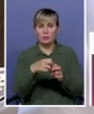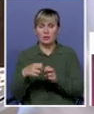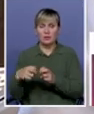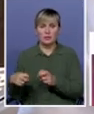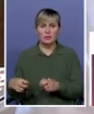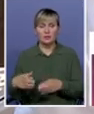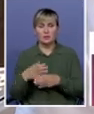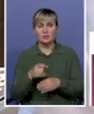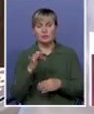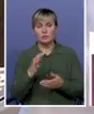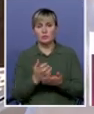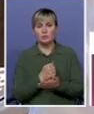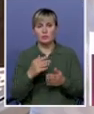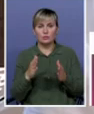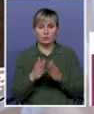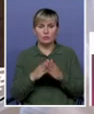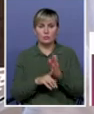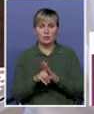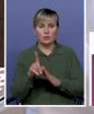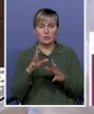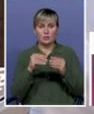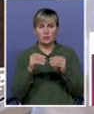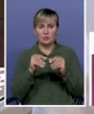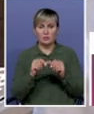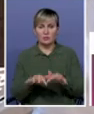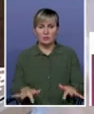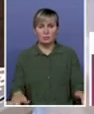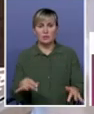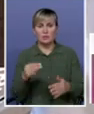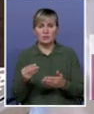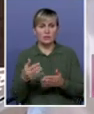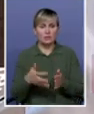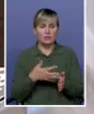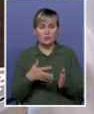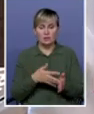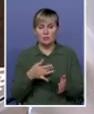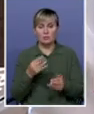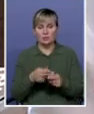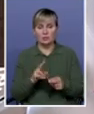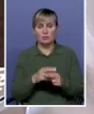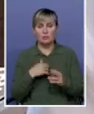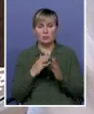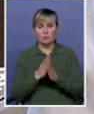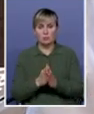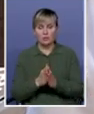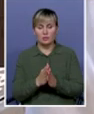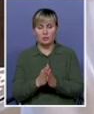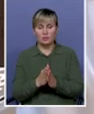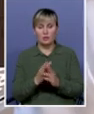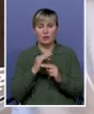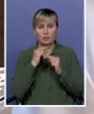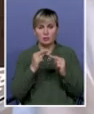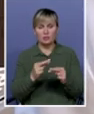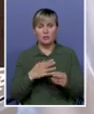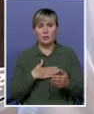Вот, и получается, дом начал сыпаться, и средств уже не хватало. Поэтому я попросила, ну,